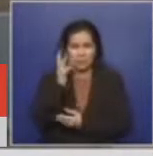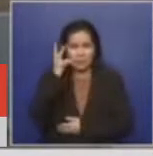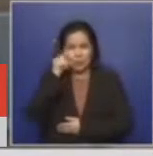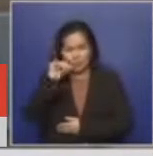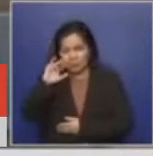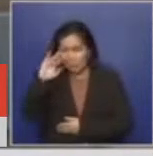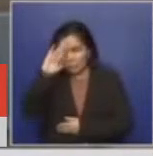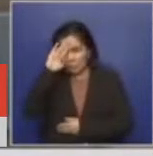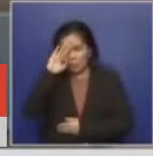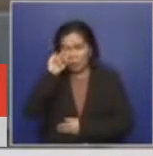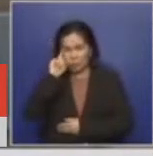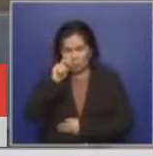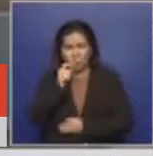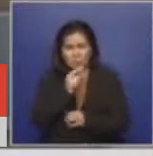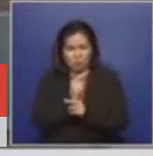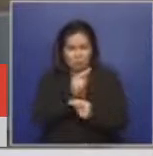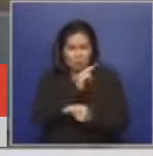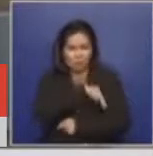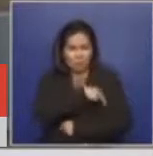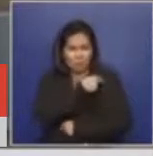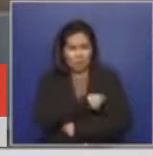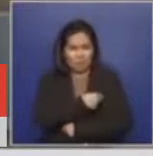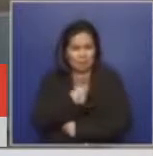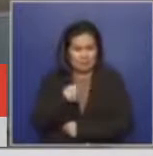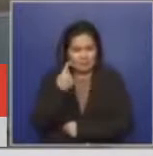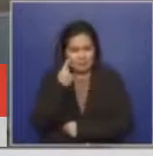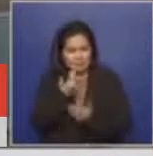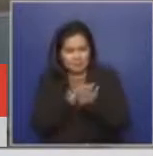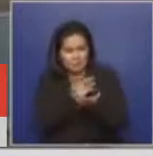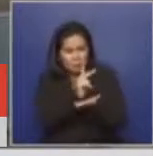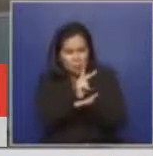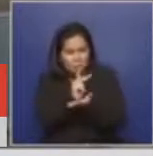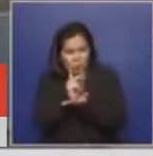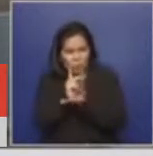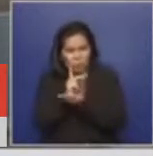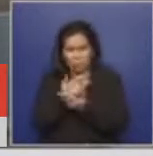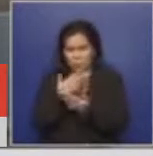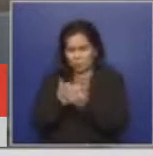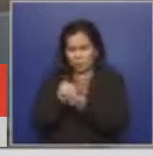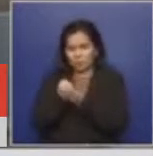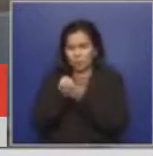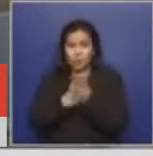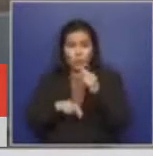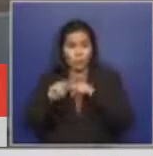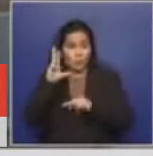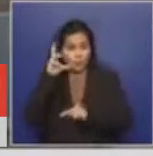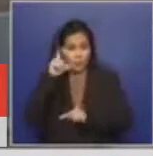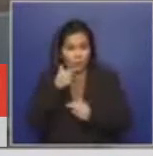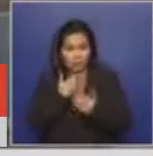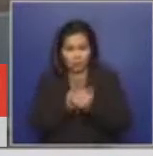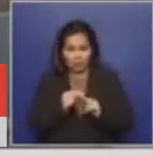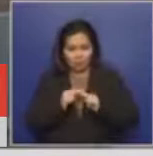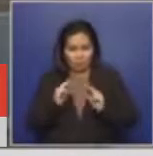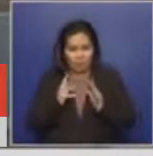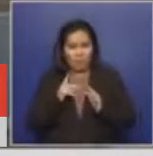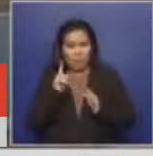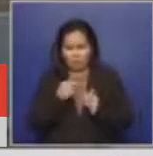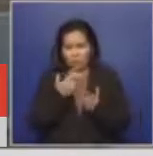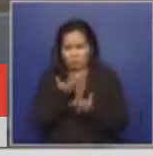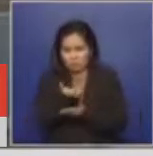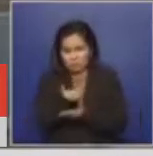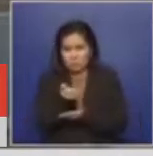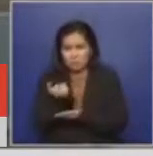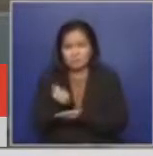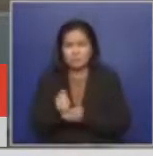ยต้องล้างไตเขาก็ต้องพยายามหาเงินมาไม่มีเงินก็ต้องยืมเงินนะครับประ